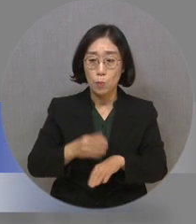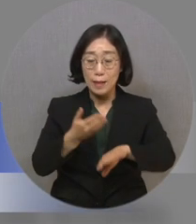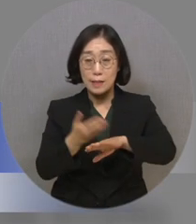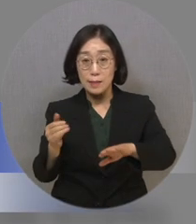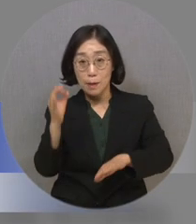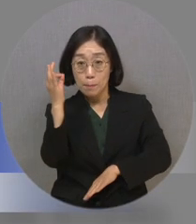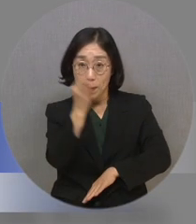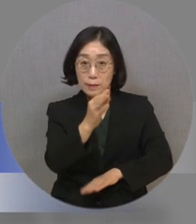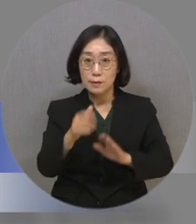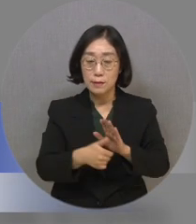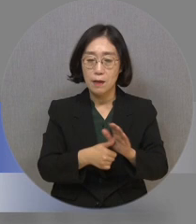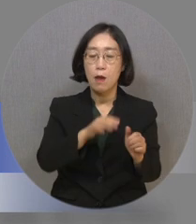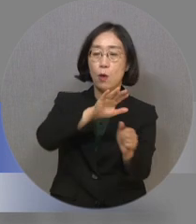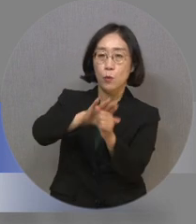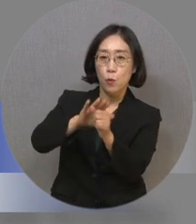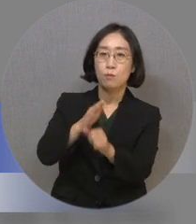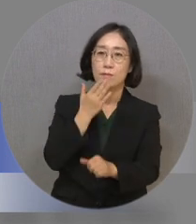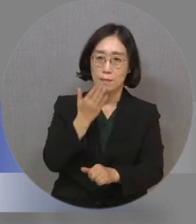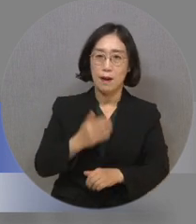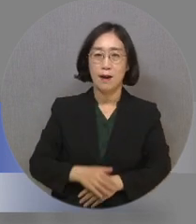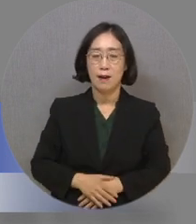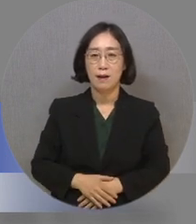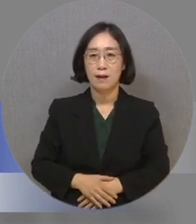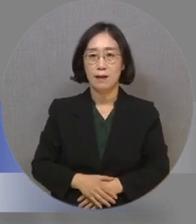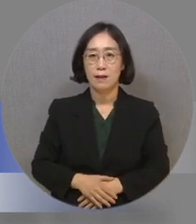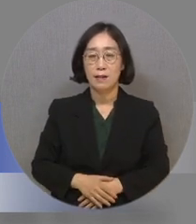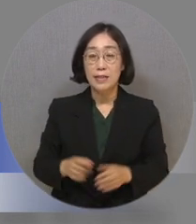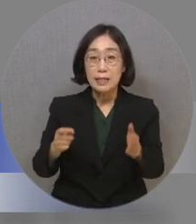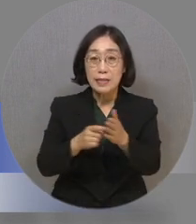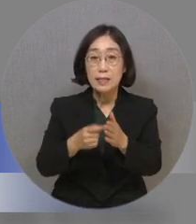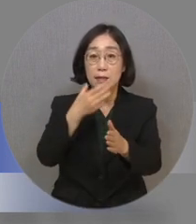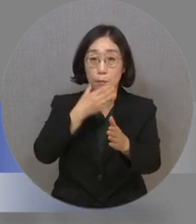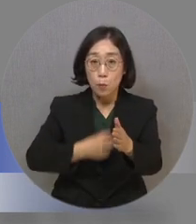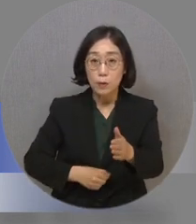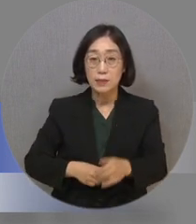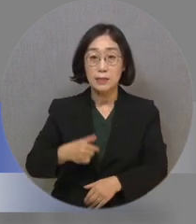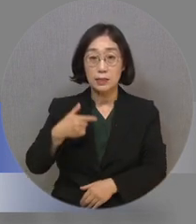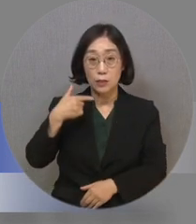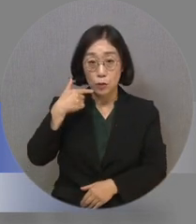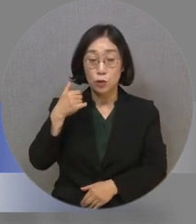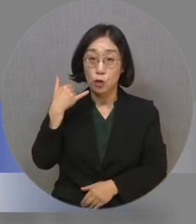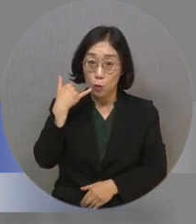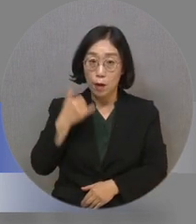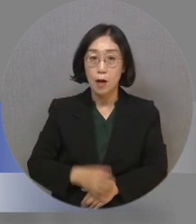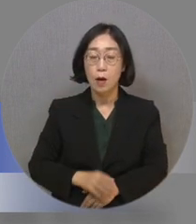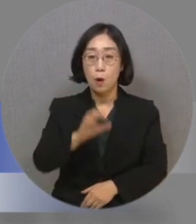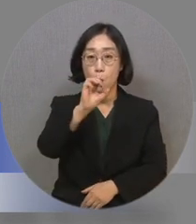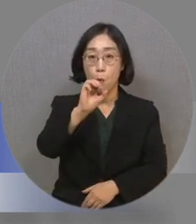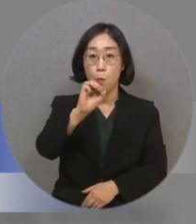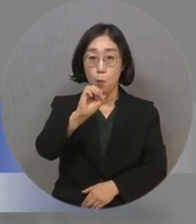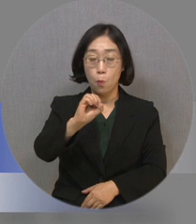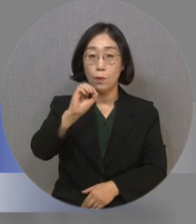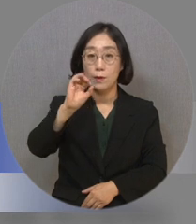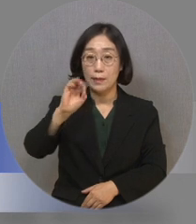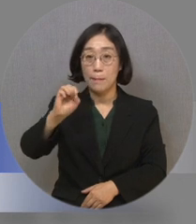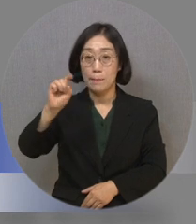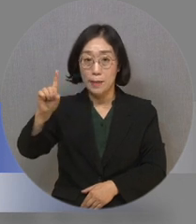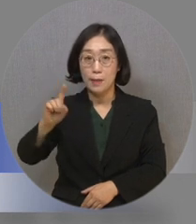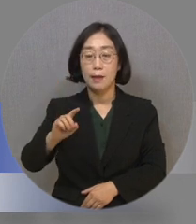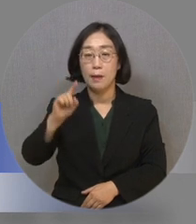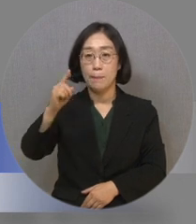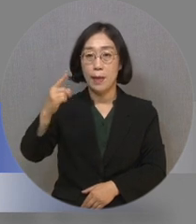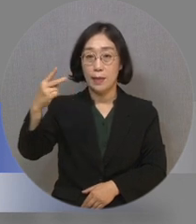긴급 도움을 받을 수 있다고 밝혔습니다 긴급복지 한라인 번호는 031 120번 또는